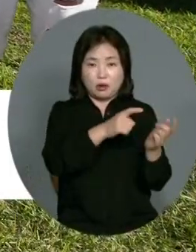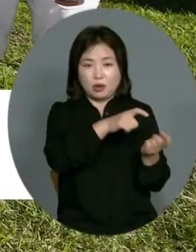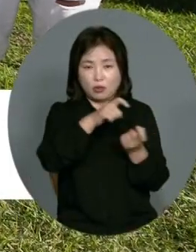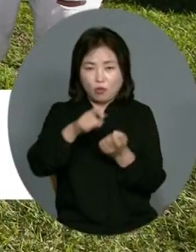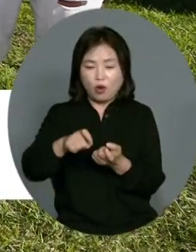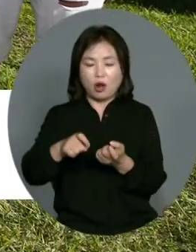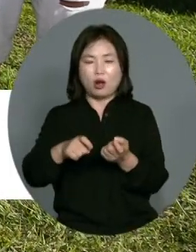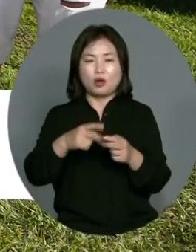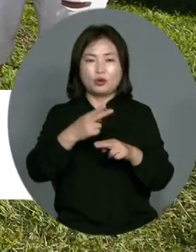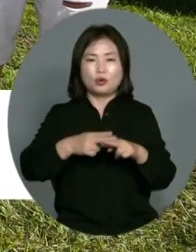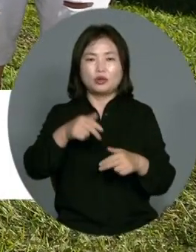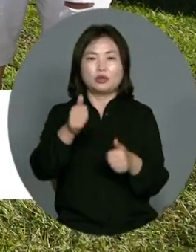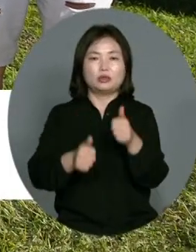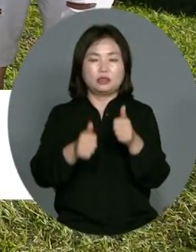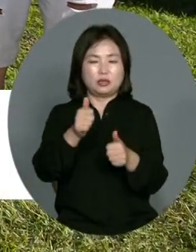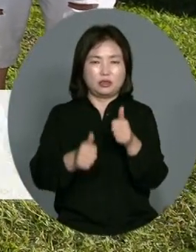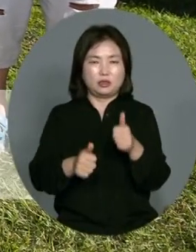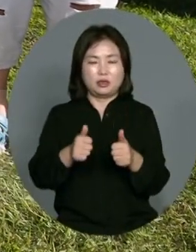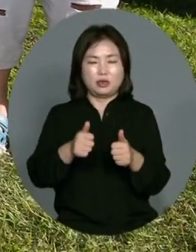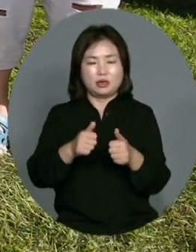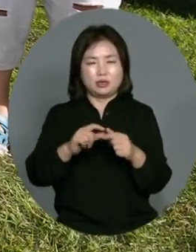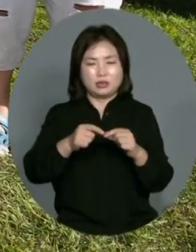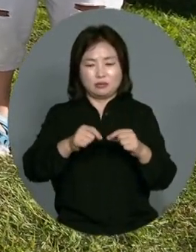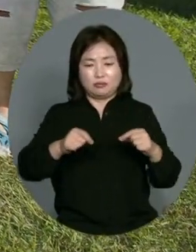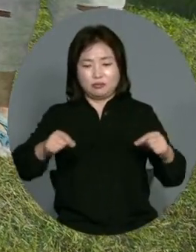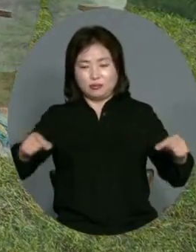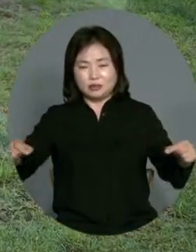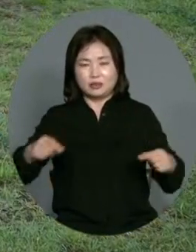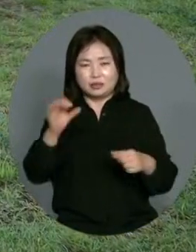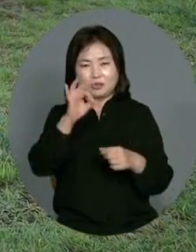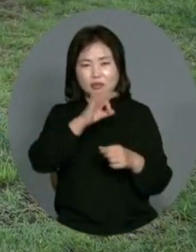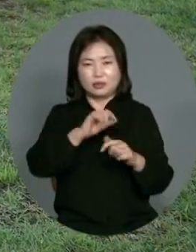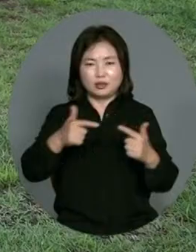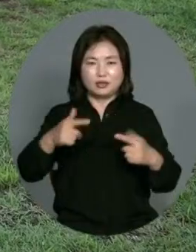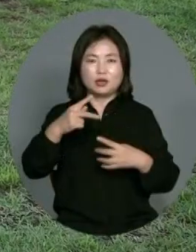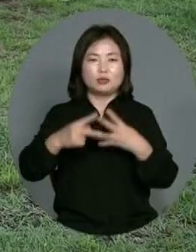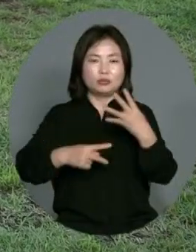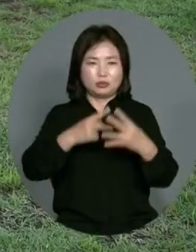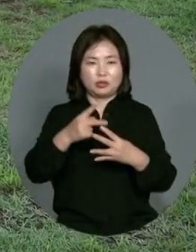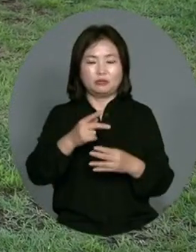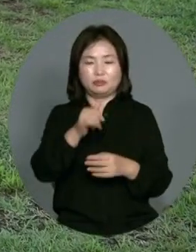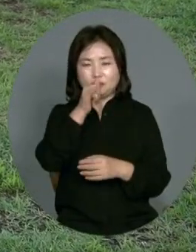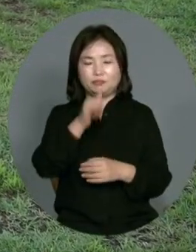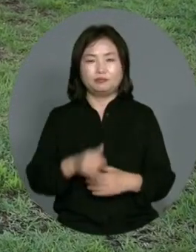가져와 요래 경연대회와 긴 면발 찾기는 다양한 프로그램이 이어졌습니다